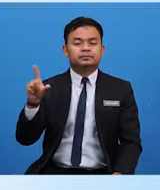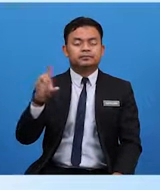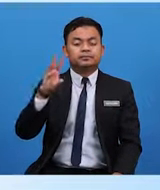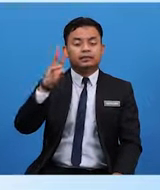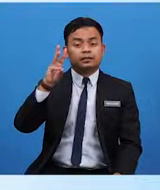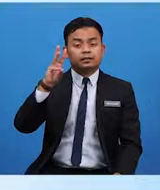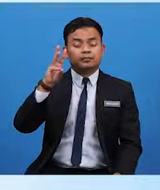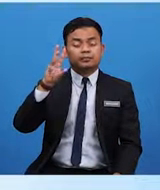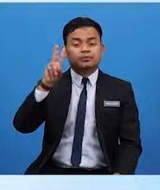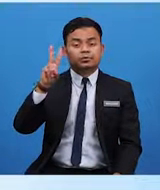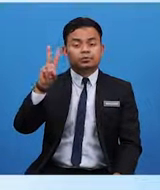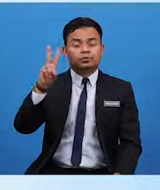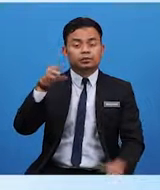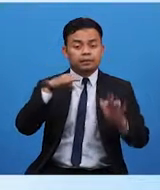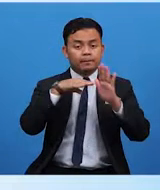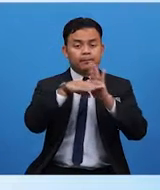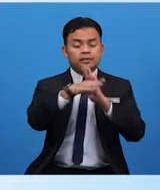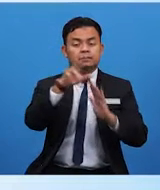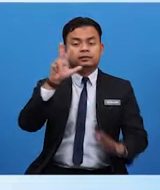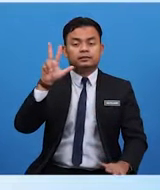62 pertiga